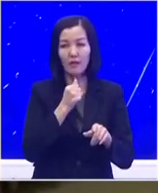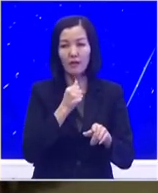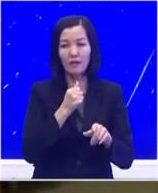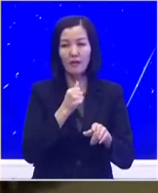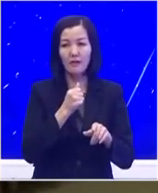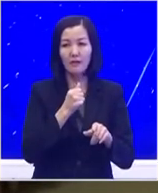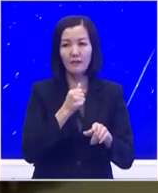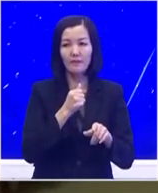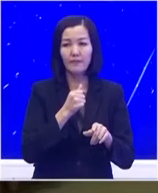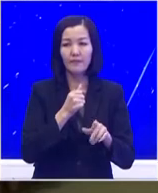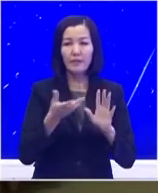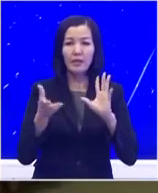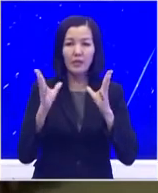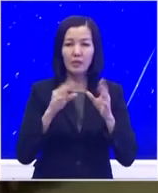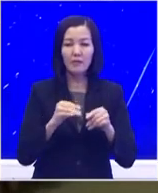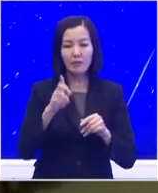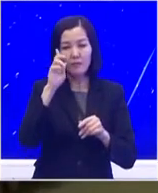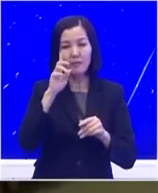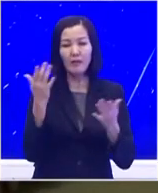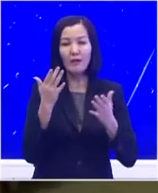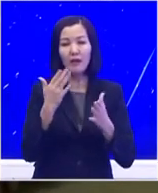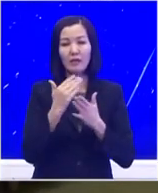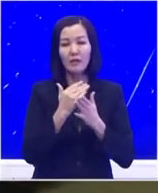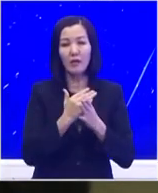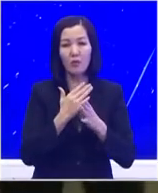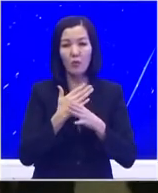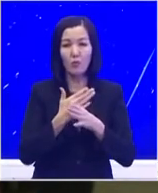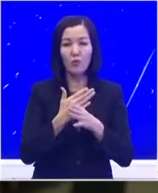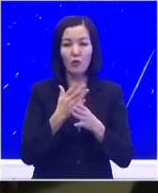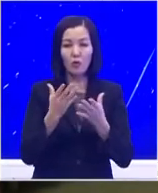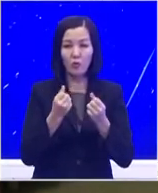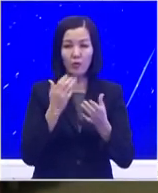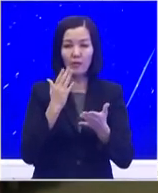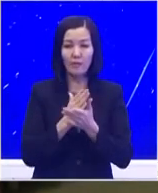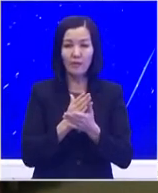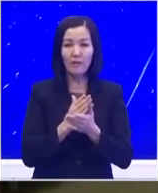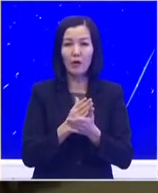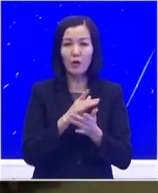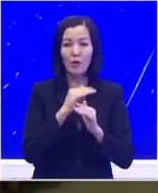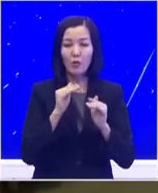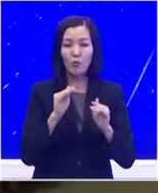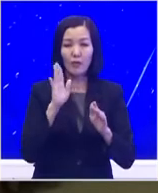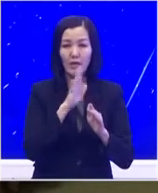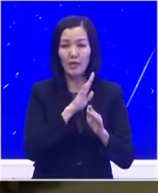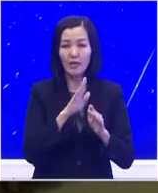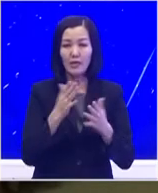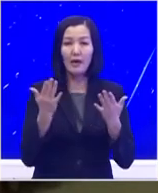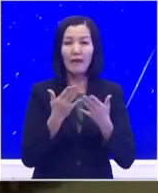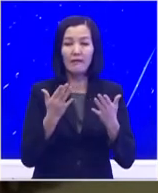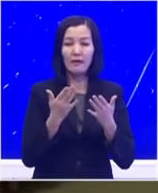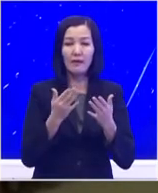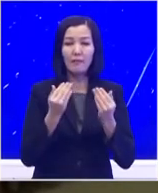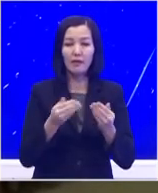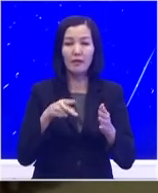жәрмеңкеден? Яғни жалпы мемлекеттен қандай қолдау бар жас кәсіпкерлерге, оның ішінде көп бала аналарға қандай қолдау бар, және